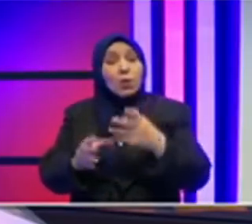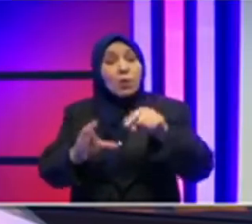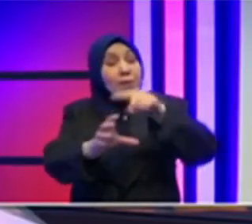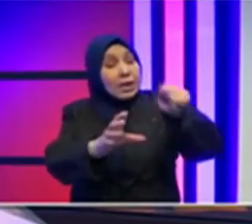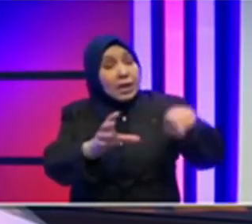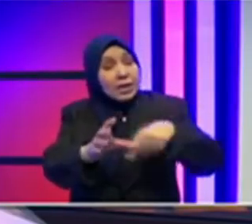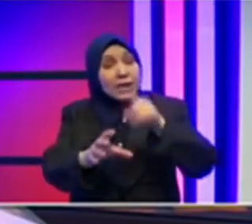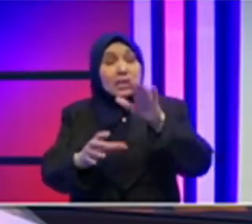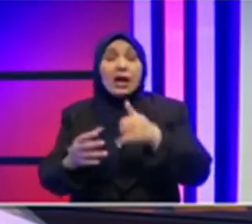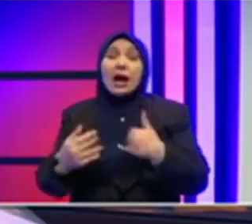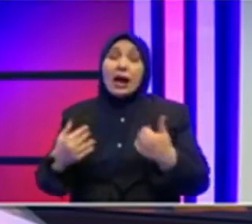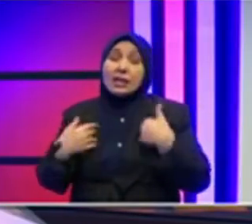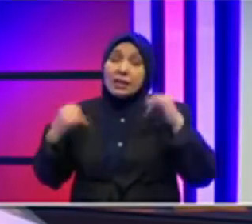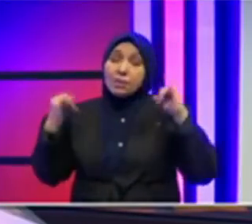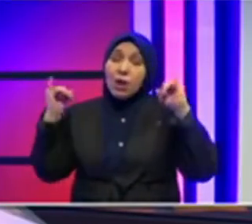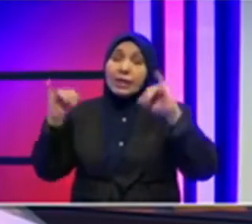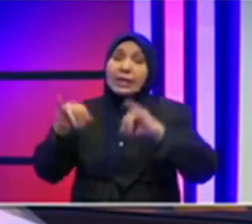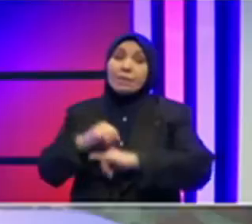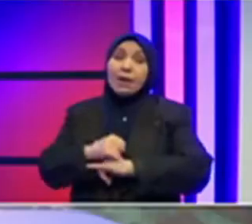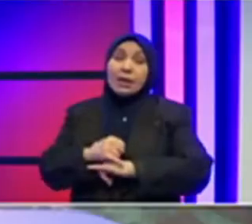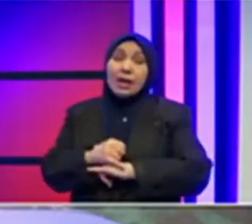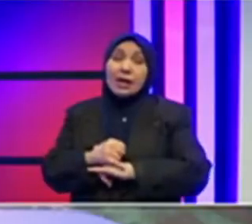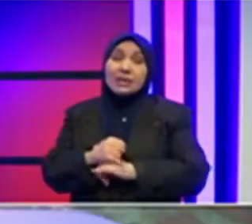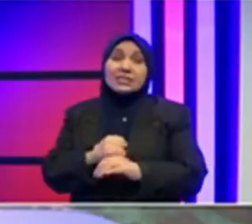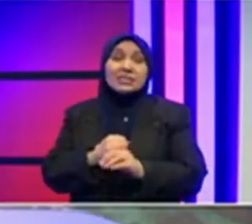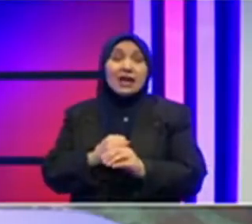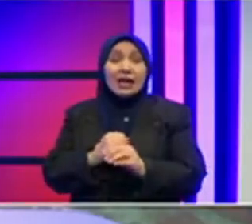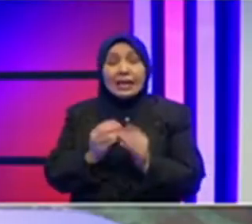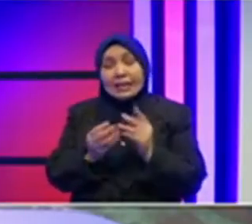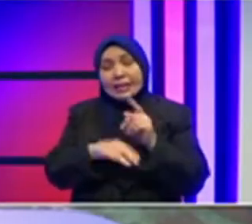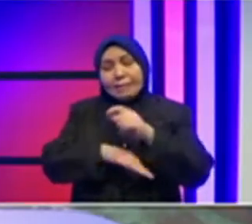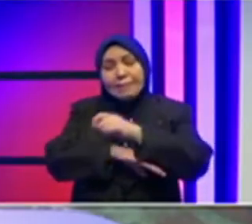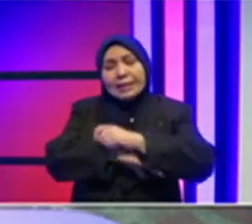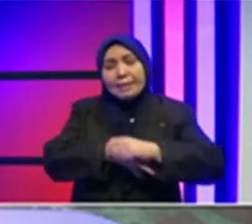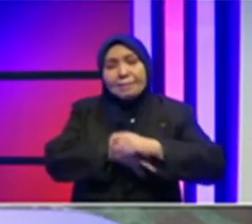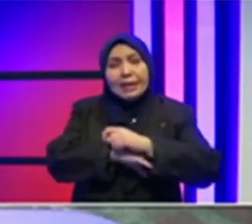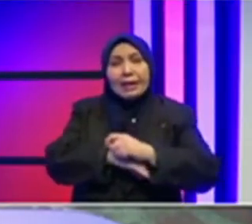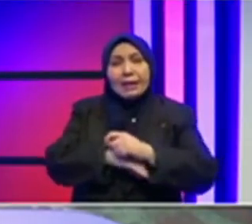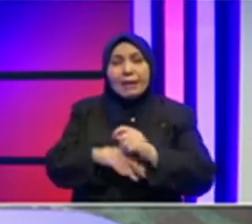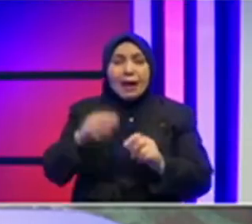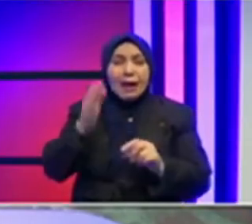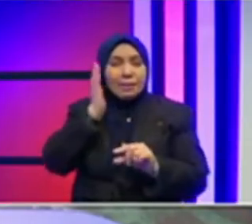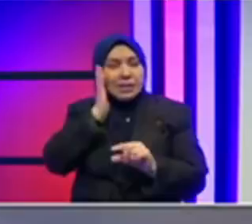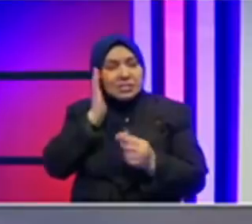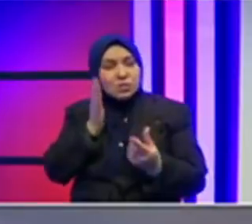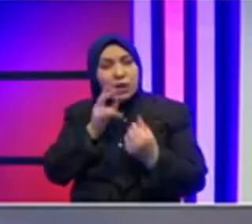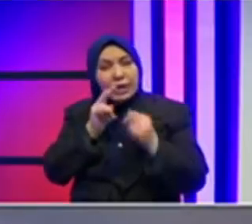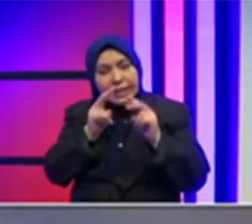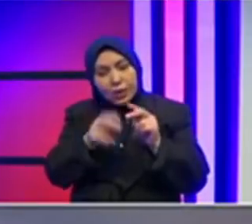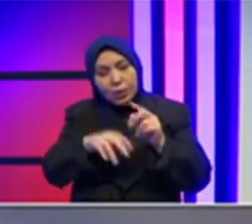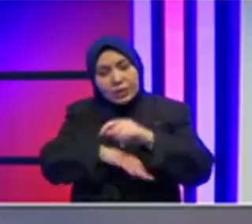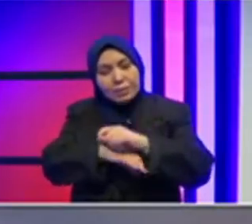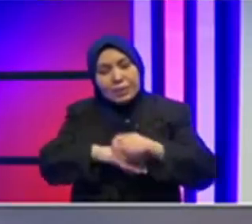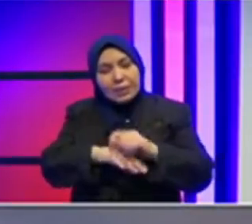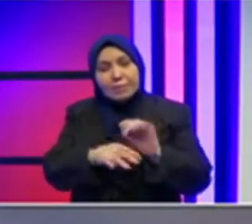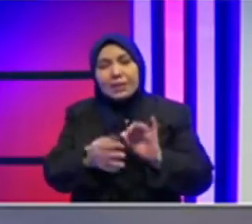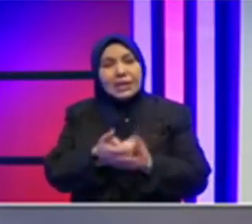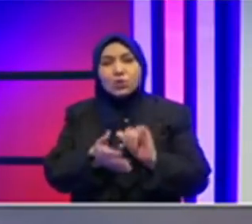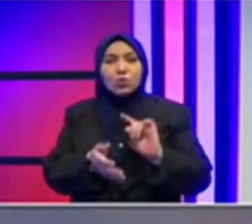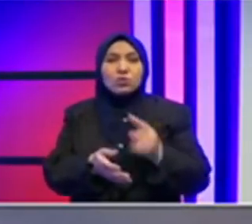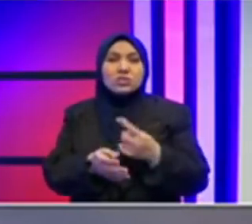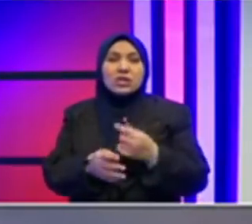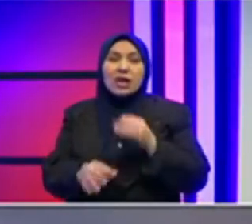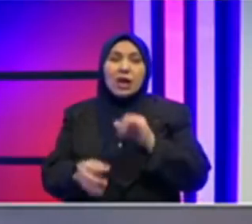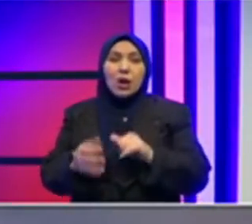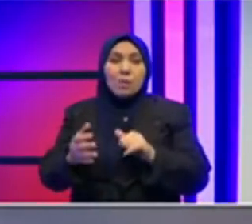yang beribadah sipi-sipi, tepi-tepi, Ustaz. Baca Quran tu tengok tepi-tepi gitu. Ha, kan, kalau masa